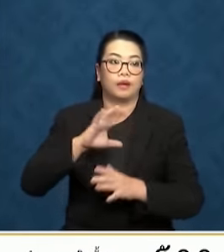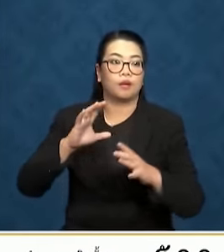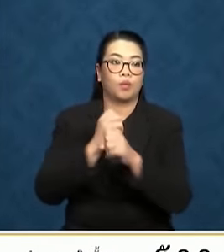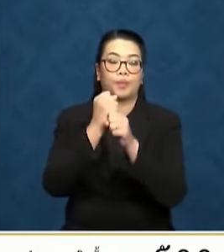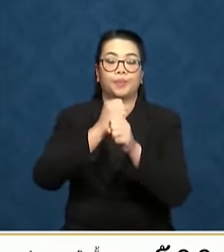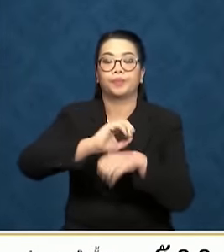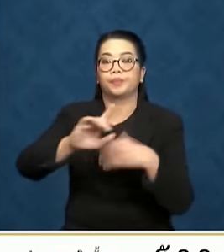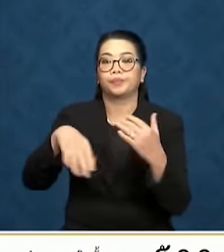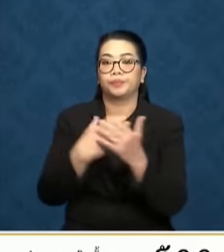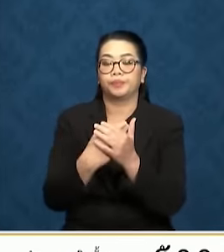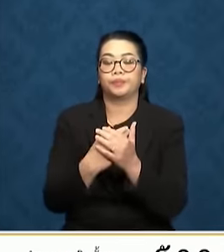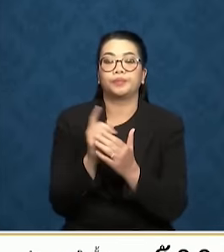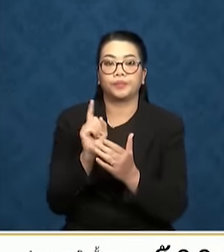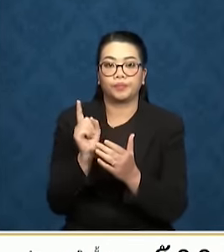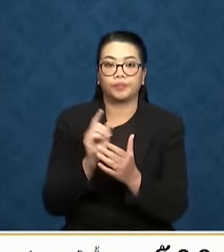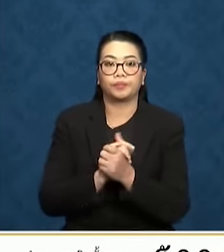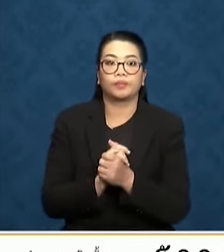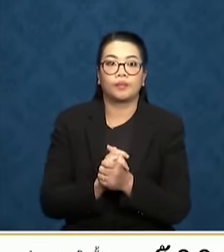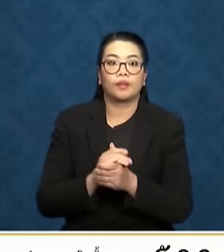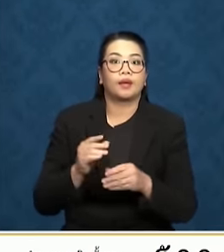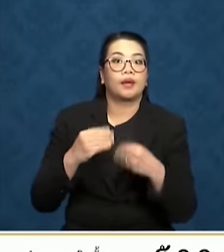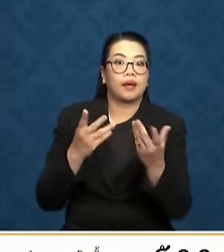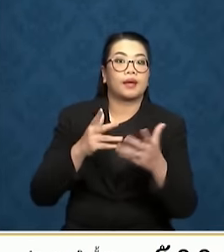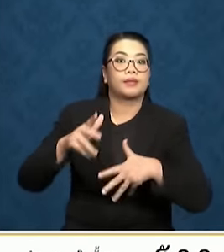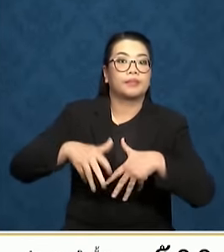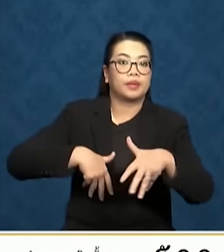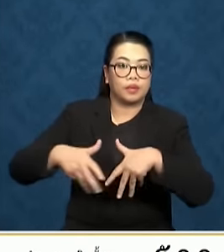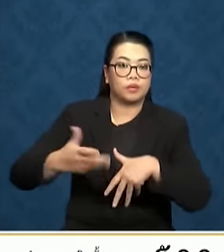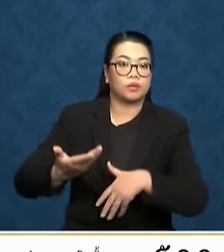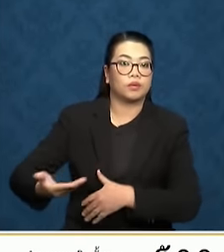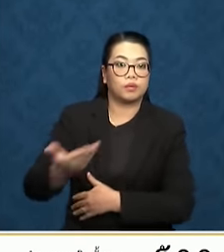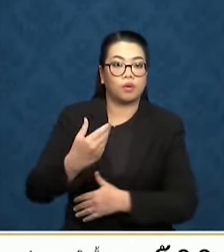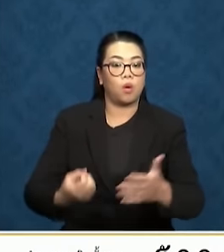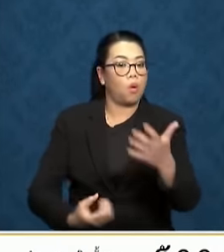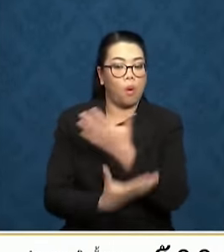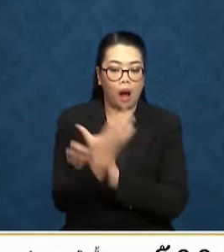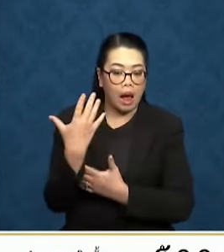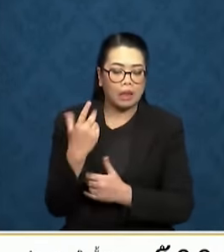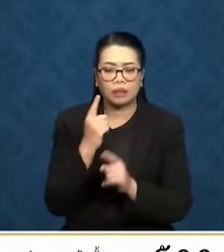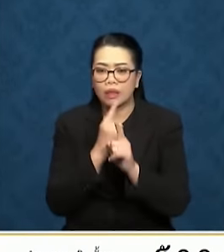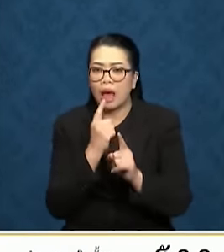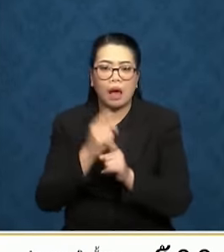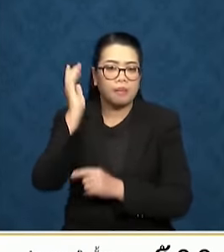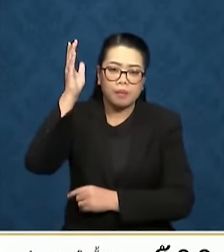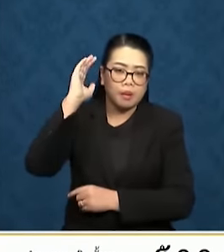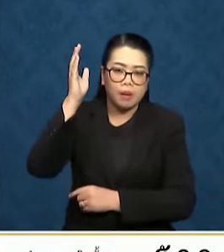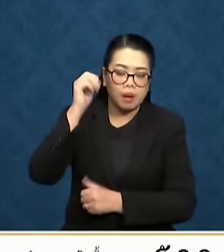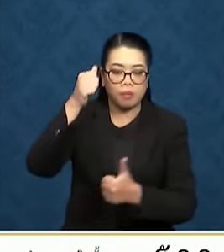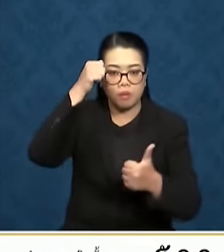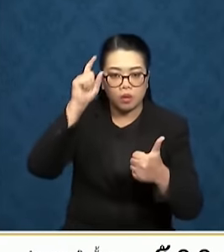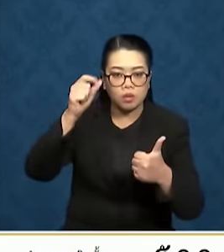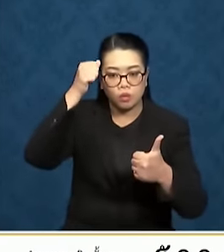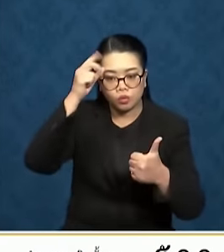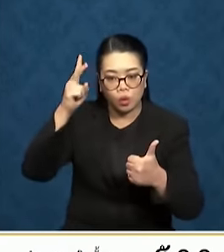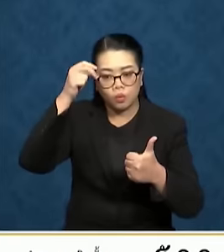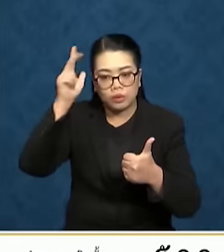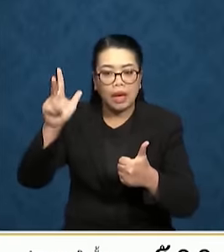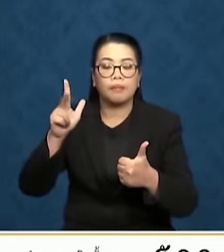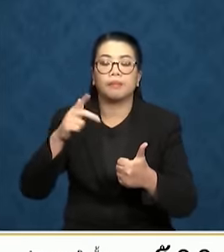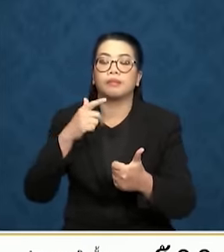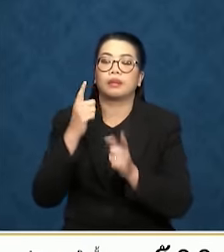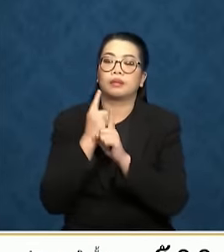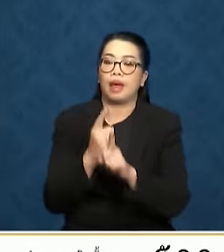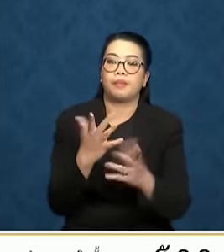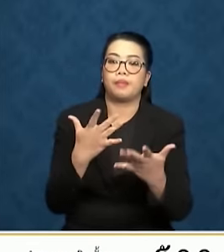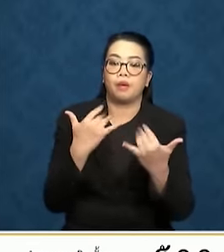ต้องการที่จะประมวลให้ประชาชนที่อาจจะไม่ได้มีโอกาสในการตามการอภิปรายของพวกเรามาในช่วง 3วันนะ